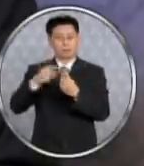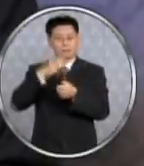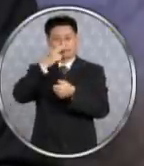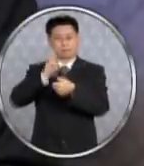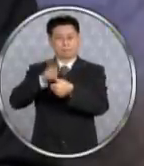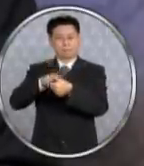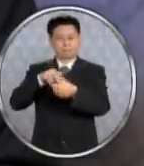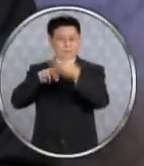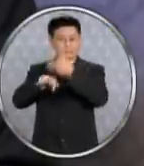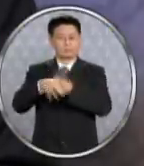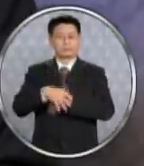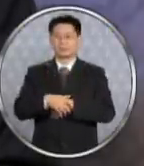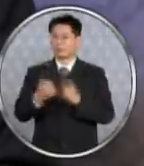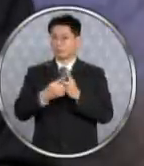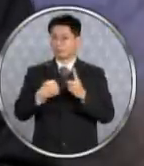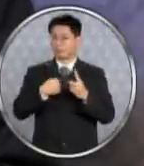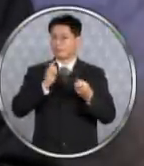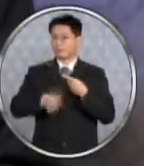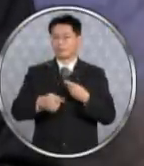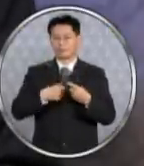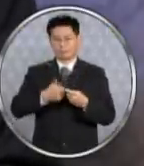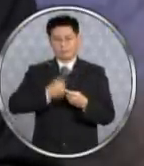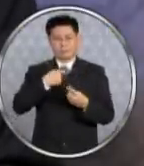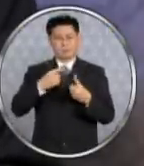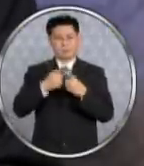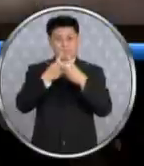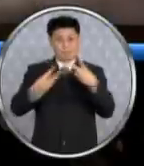杀，这是对我人格最严重